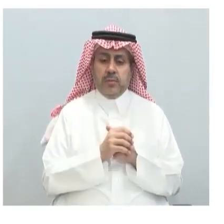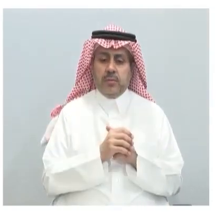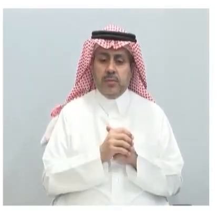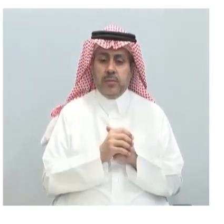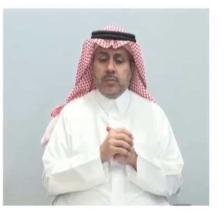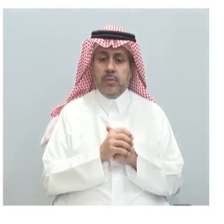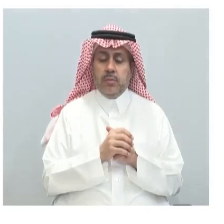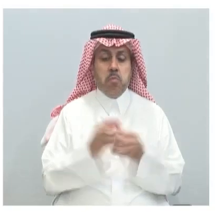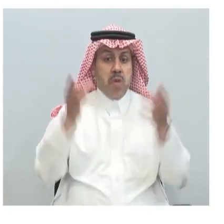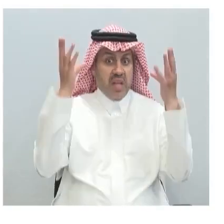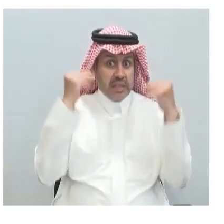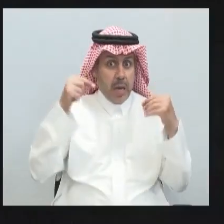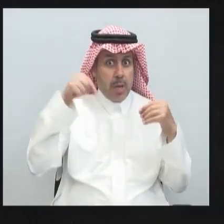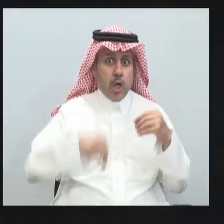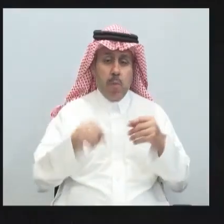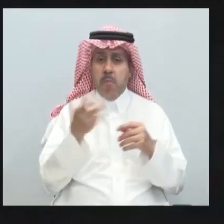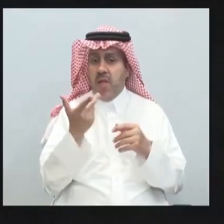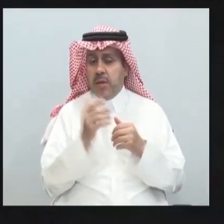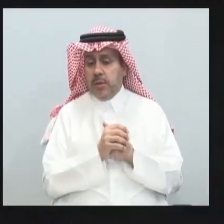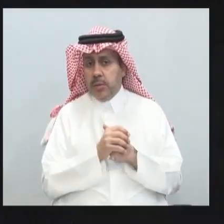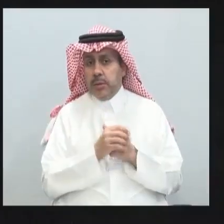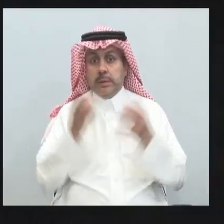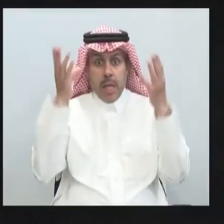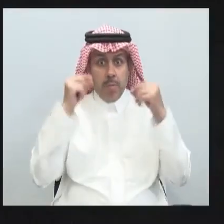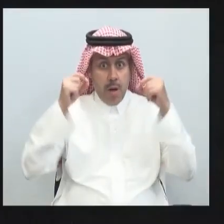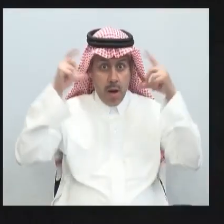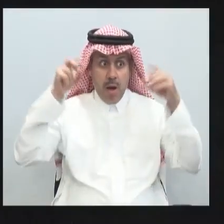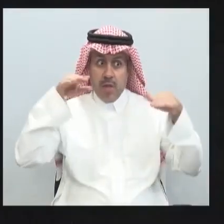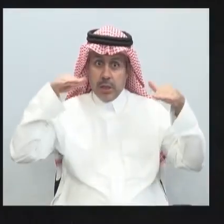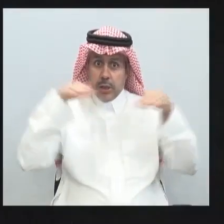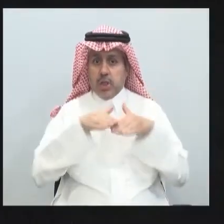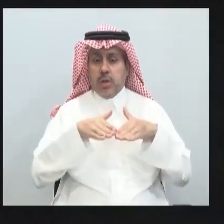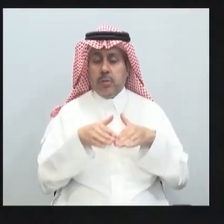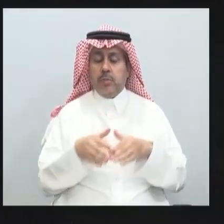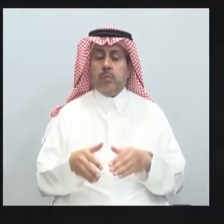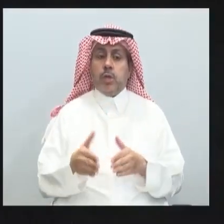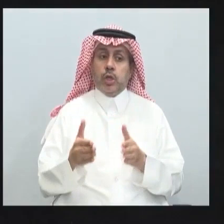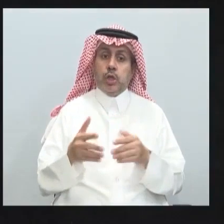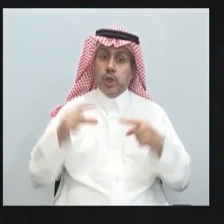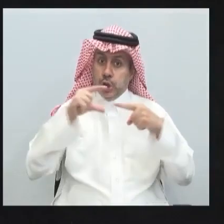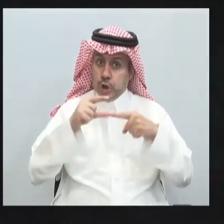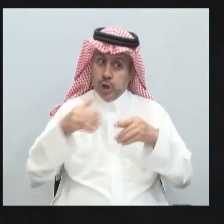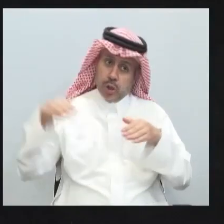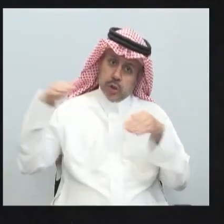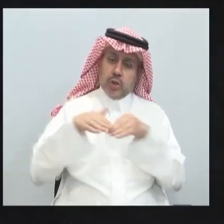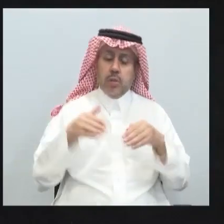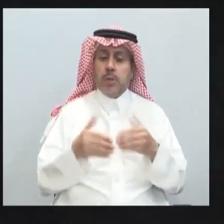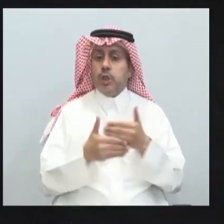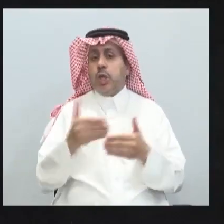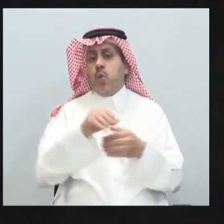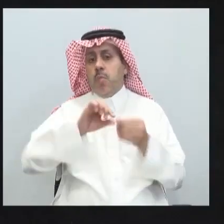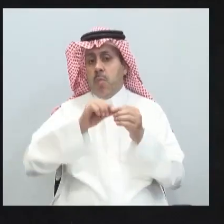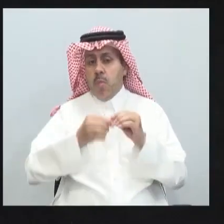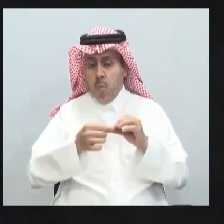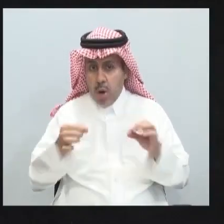الجواب اذا ماذا تعلمنا اليوم تعلمنا نظريه التصادم واتجاه التصادم وتكوين المعقد